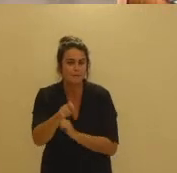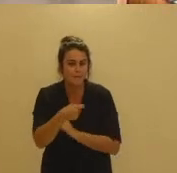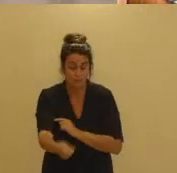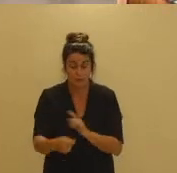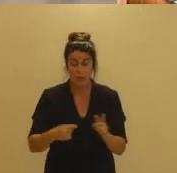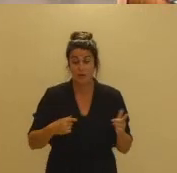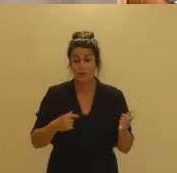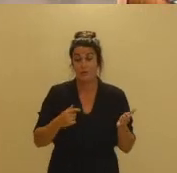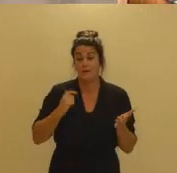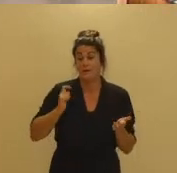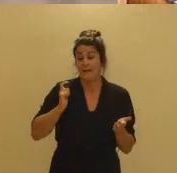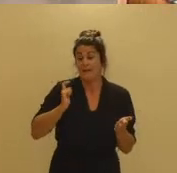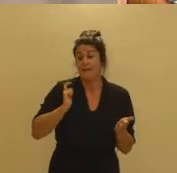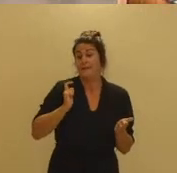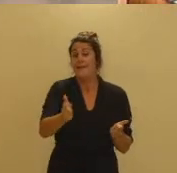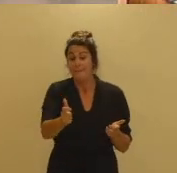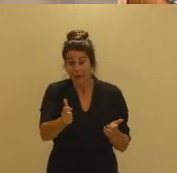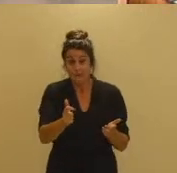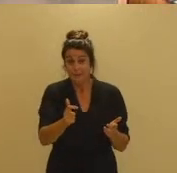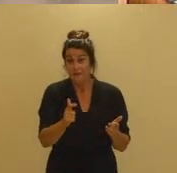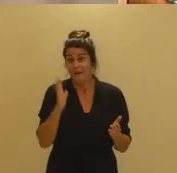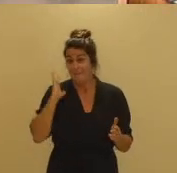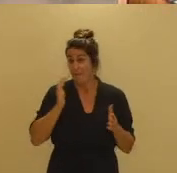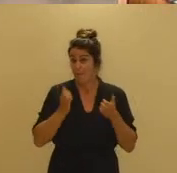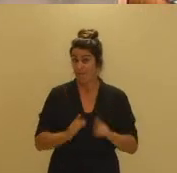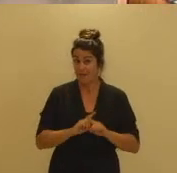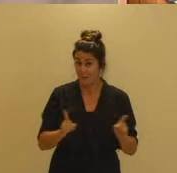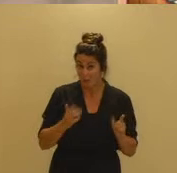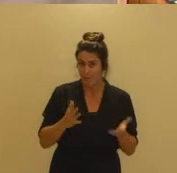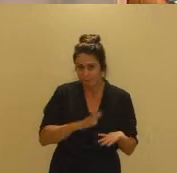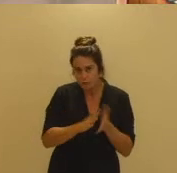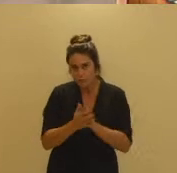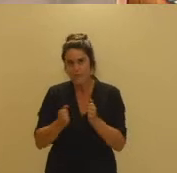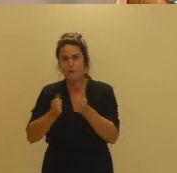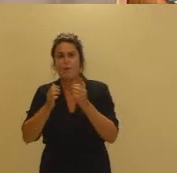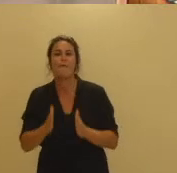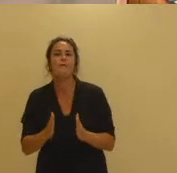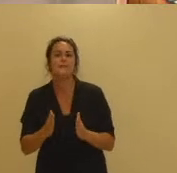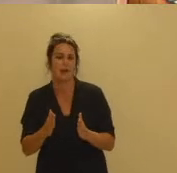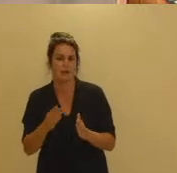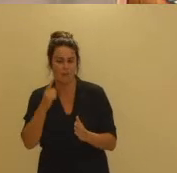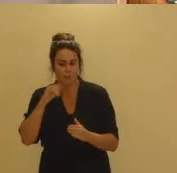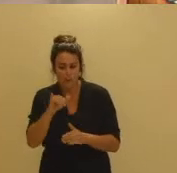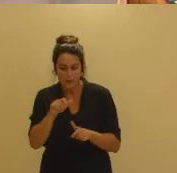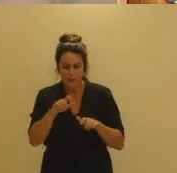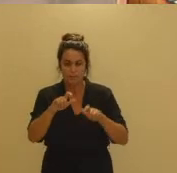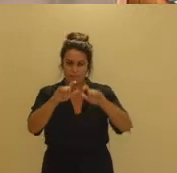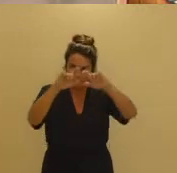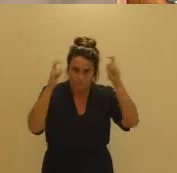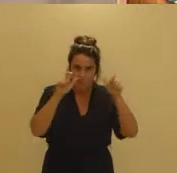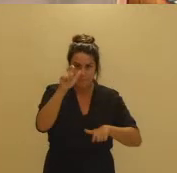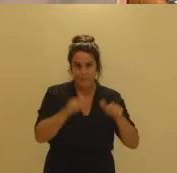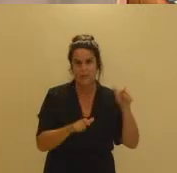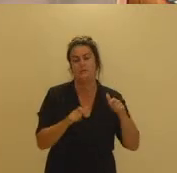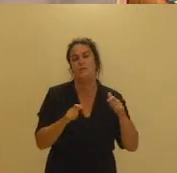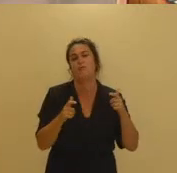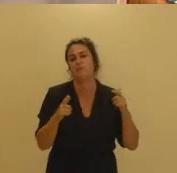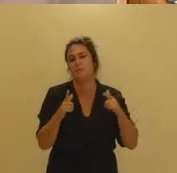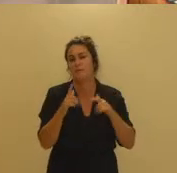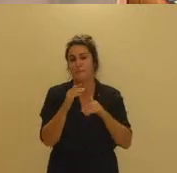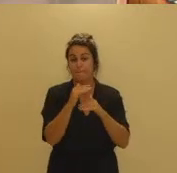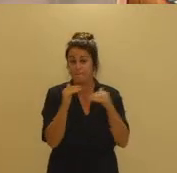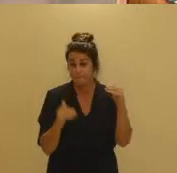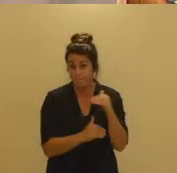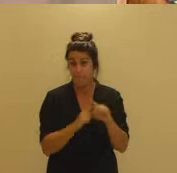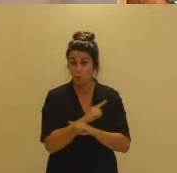démarche qui s'officialise aujourd'hui à propos des mineurs non accompagnés, il y a d'autres points sur lesquels on peut être au travail.